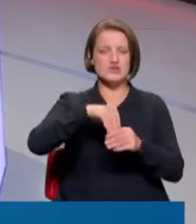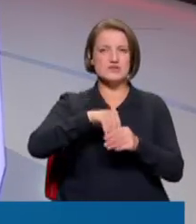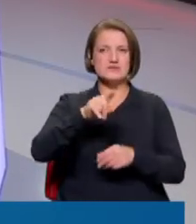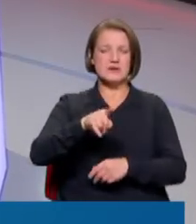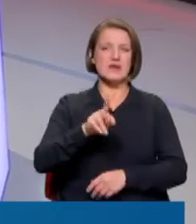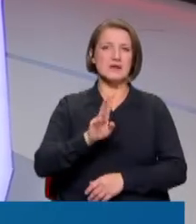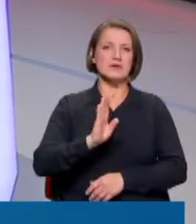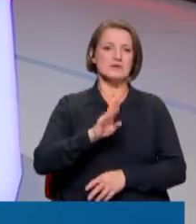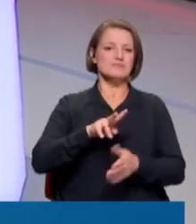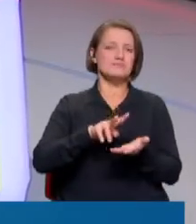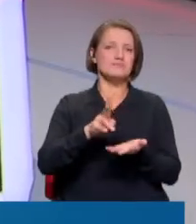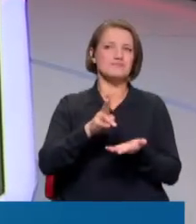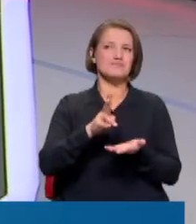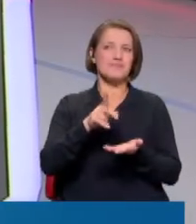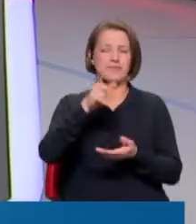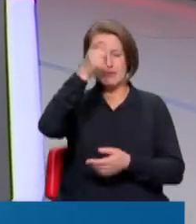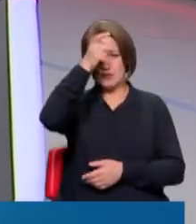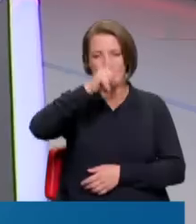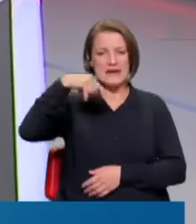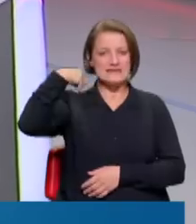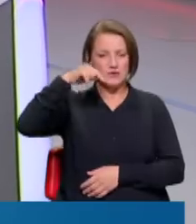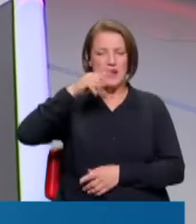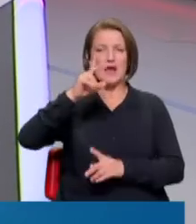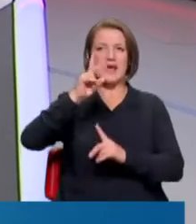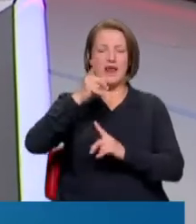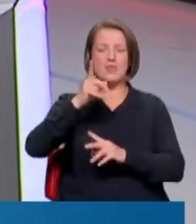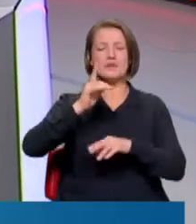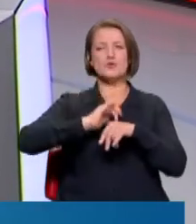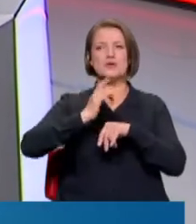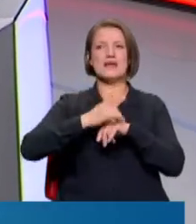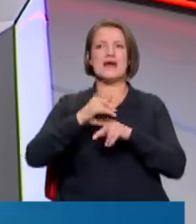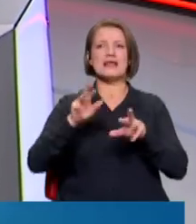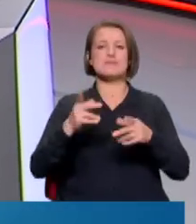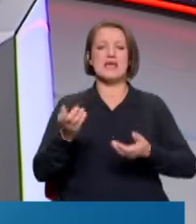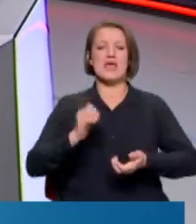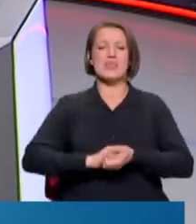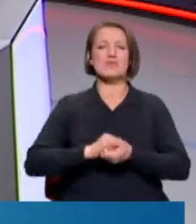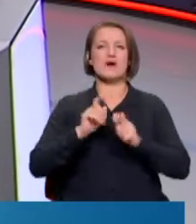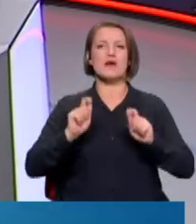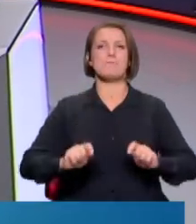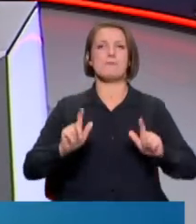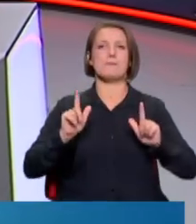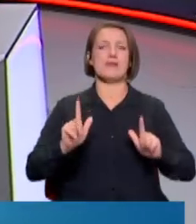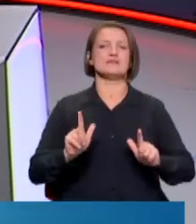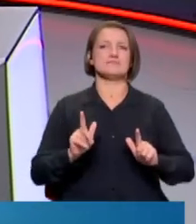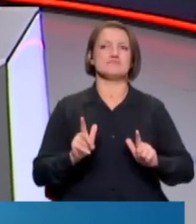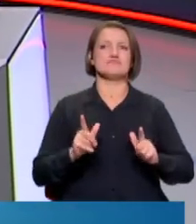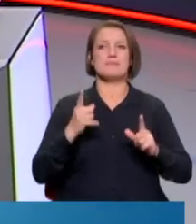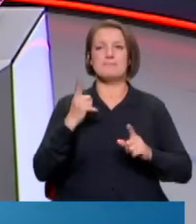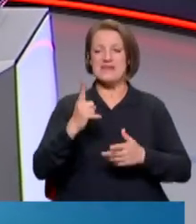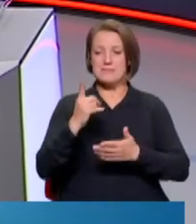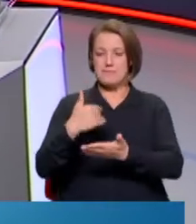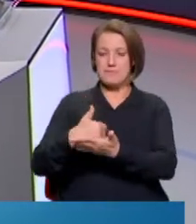yol doğrudur ama Türkiye Suriye İran Irak gibi ülkeler artık ittifak yapmalı bu durumumda Çünkü birinin